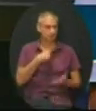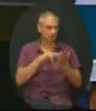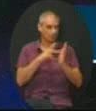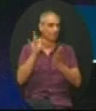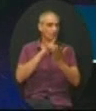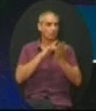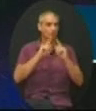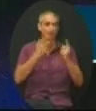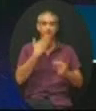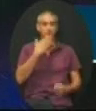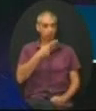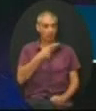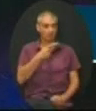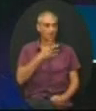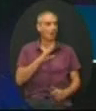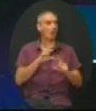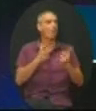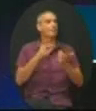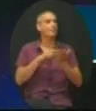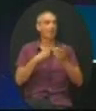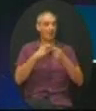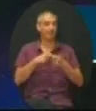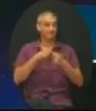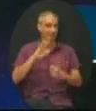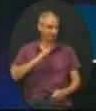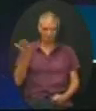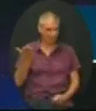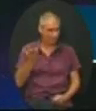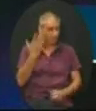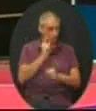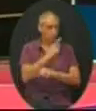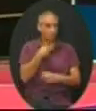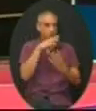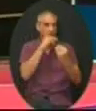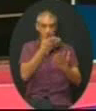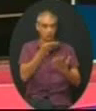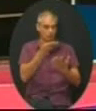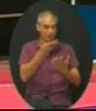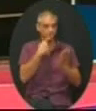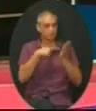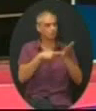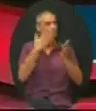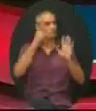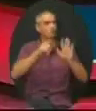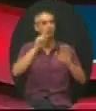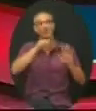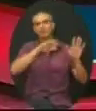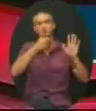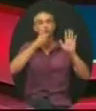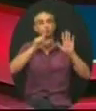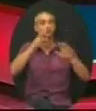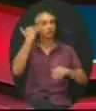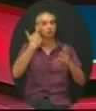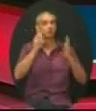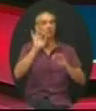במקומות אחרים בירושלים זו שתהיה. מדוע? כי מכיוון חבר כנסת ביטן, הרי בתקופה שאנחנו מדברים על אתה, למשל ביוני 1967 היו